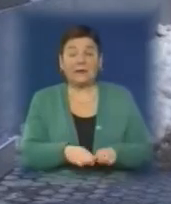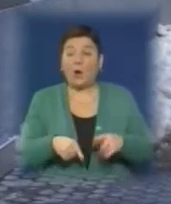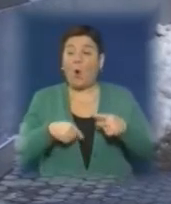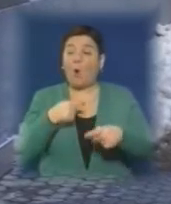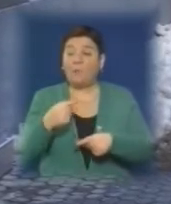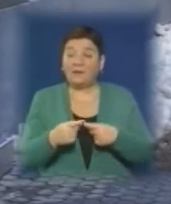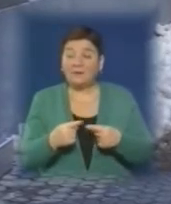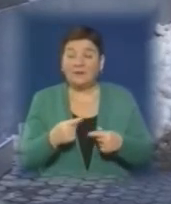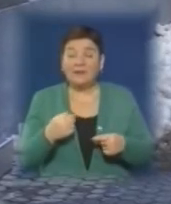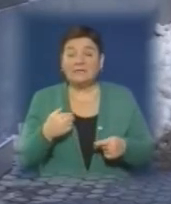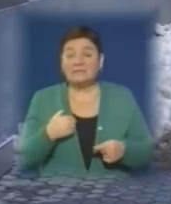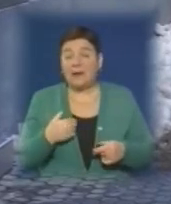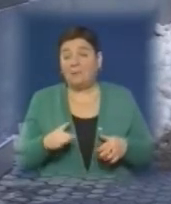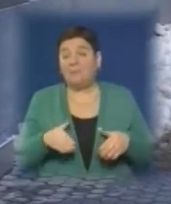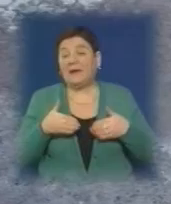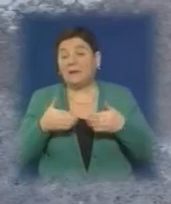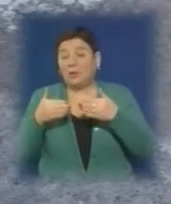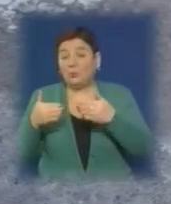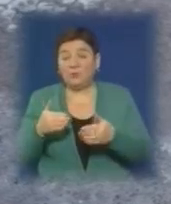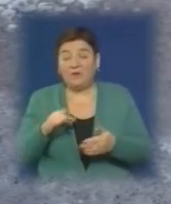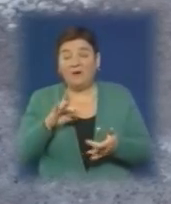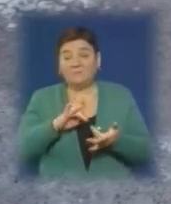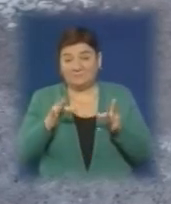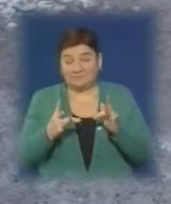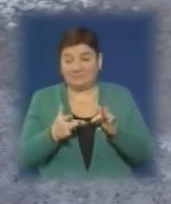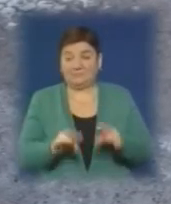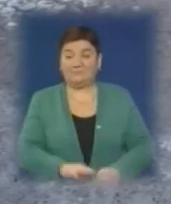обертів. Естафету залюбки передають в соціальні мережі.